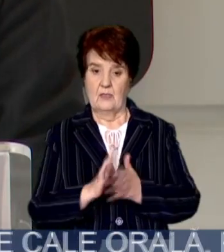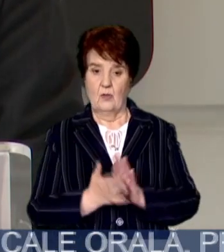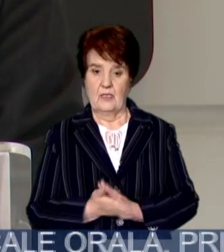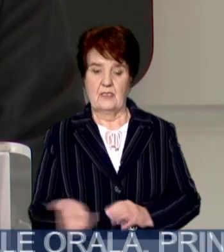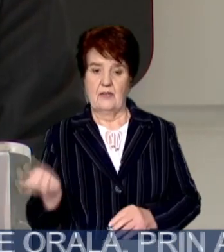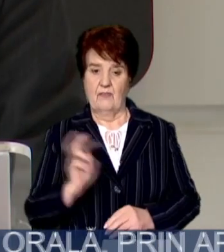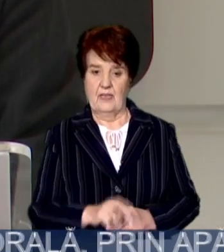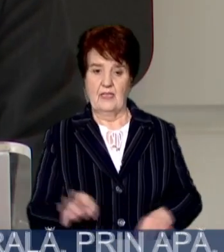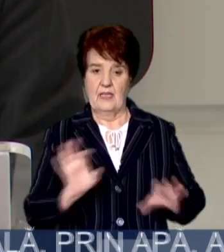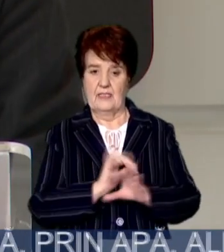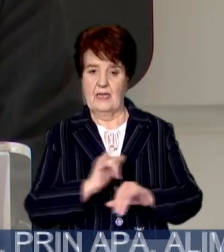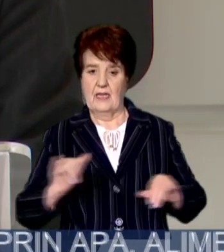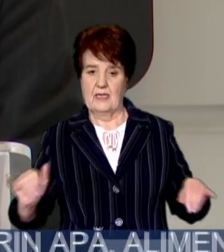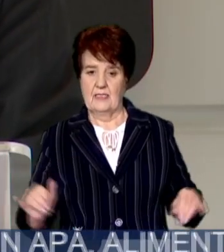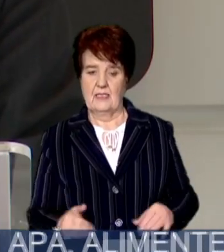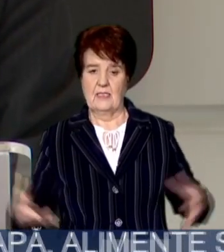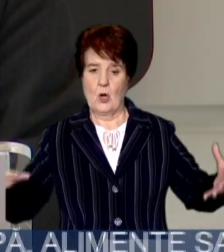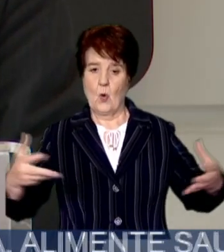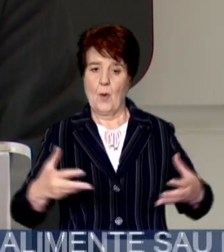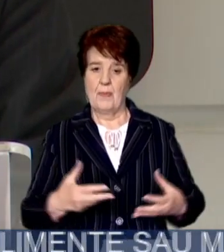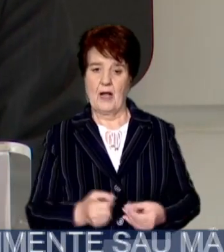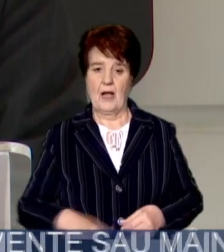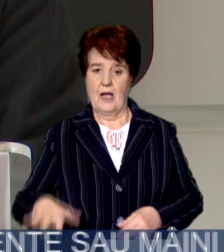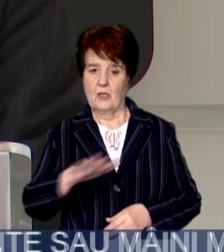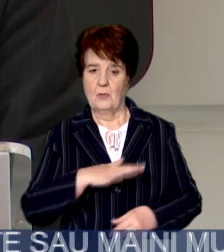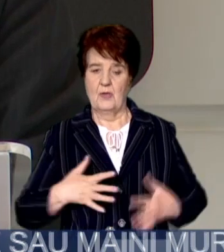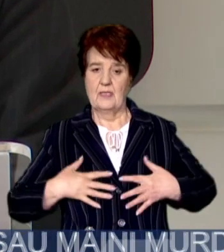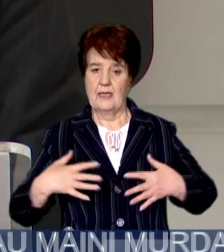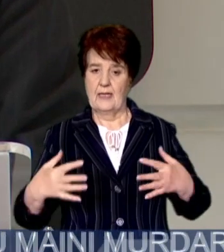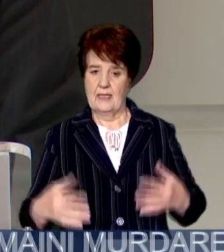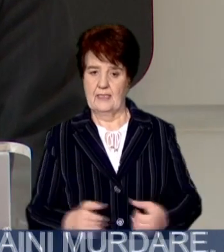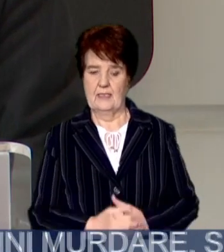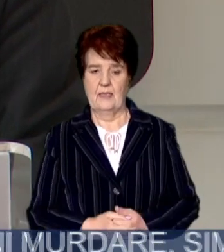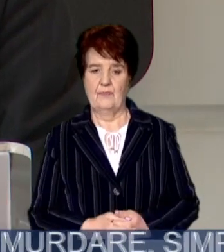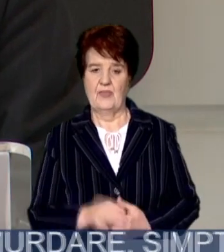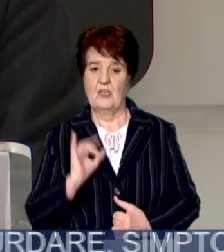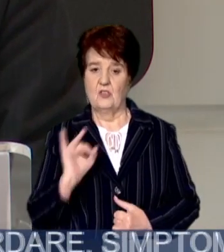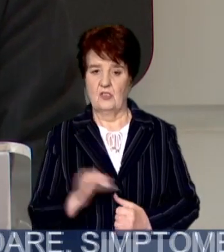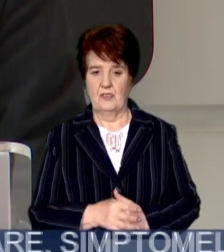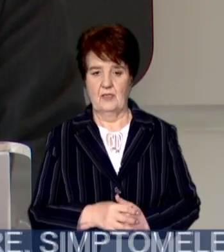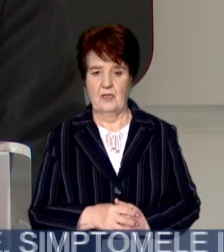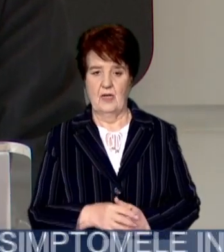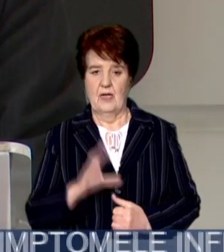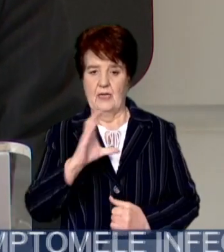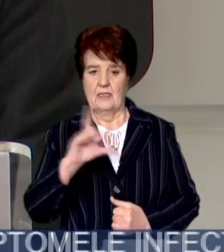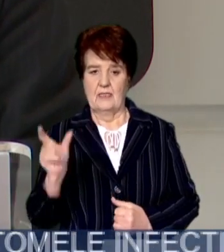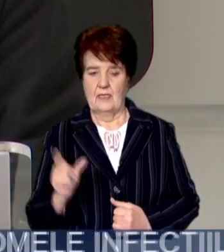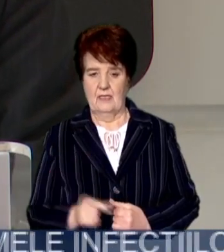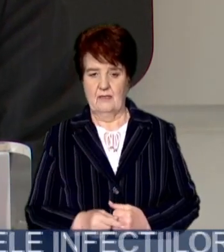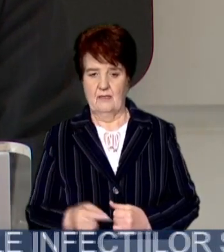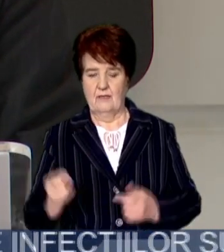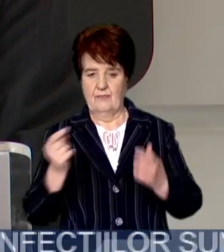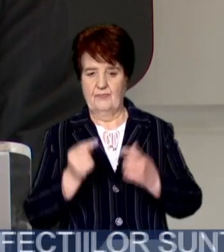să ne extindă cooperarea în domeniul sănătății și să